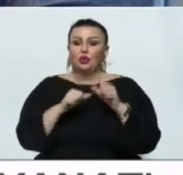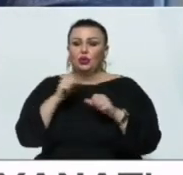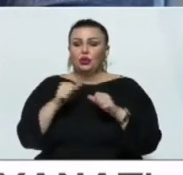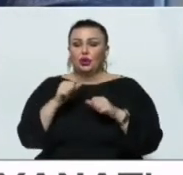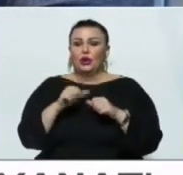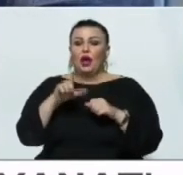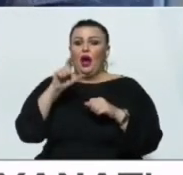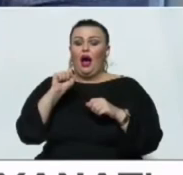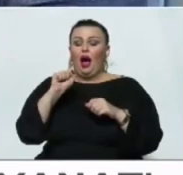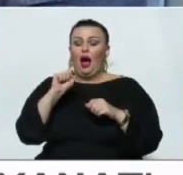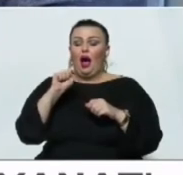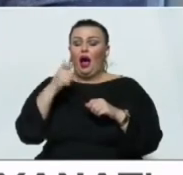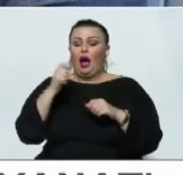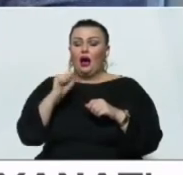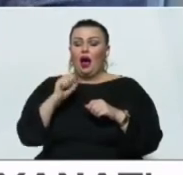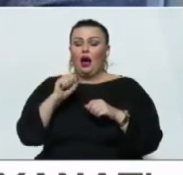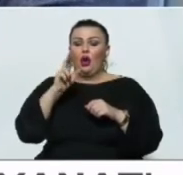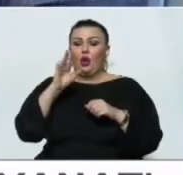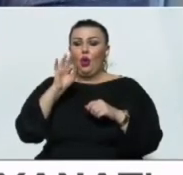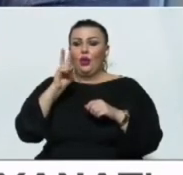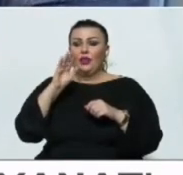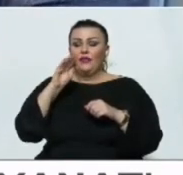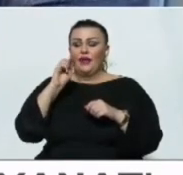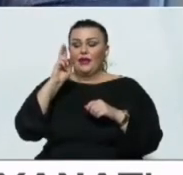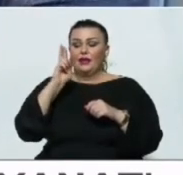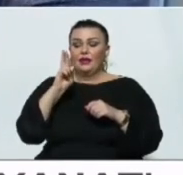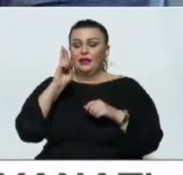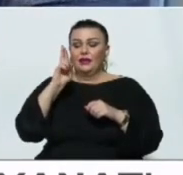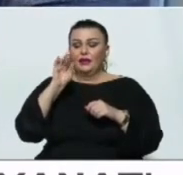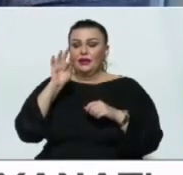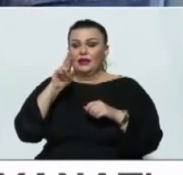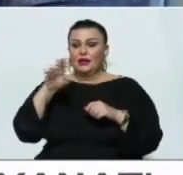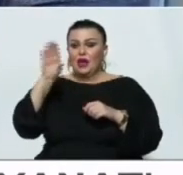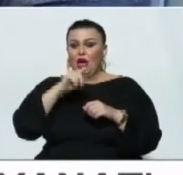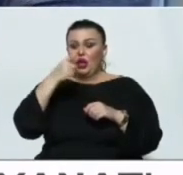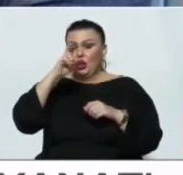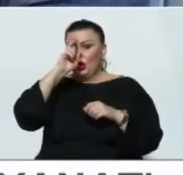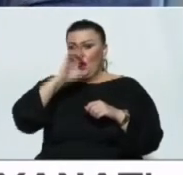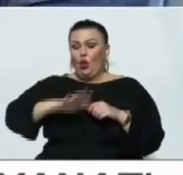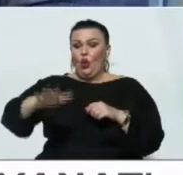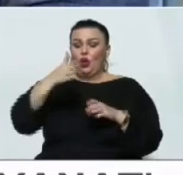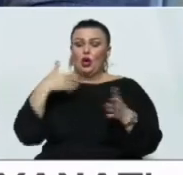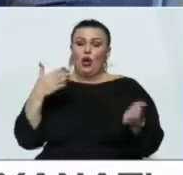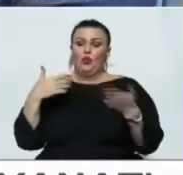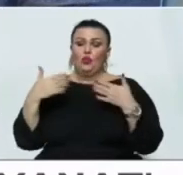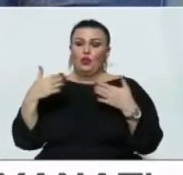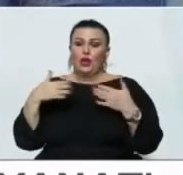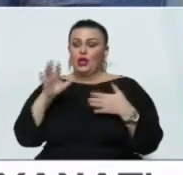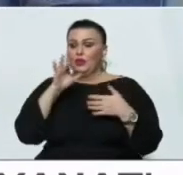Haqa konvensiyasıdır. Hansı ki, silahlı münaqişələr zamanı, iki ölkə arasında baş verən münaqişələr